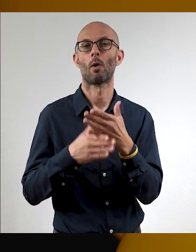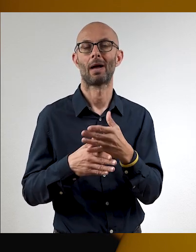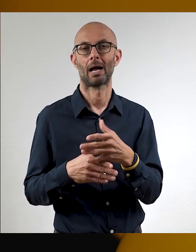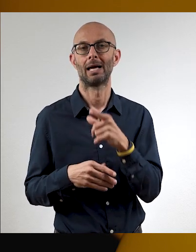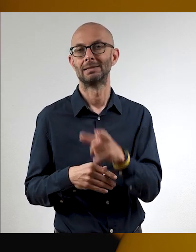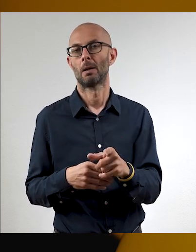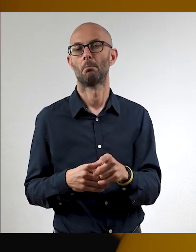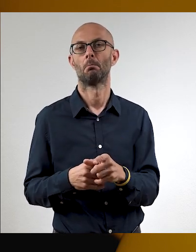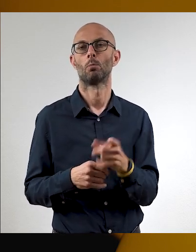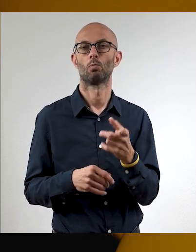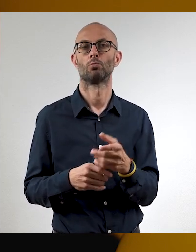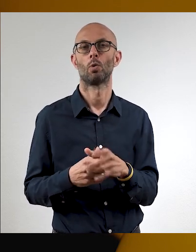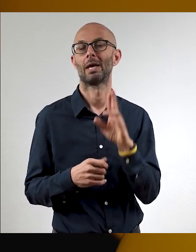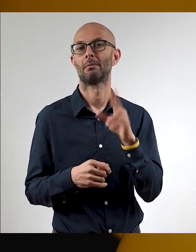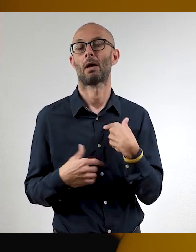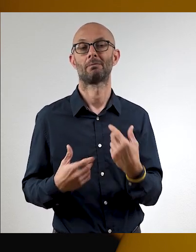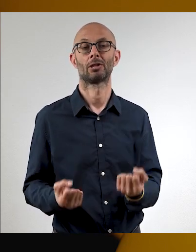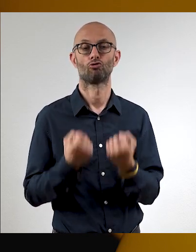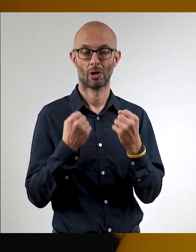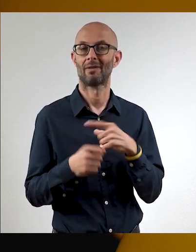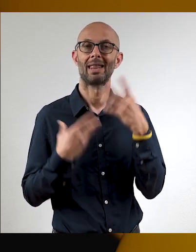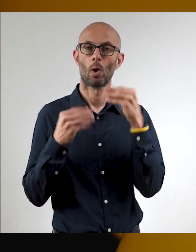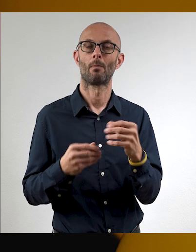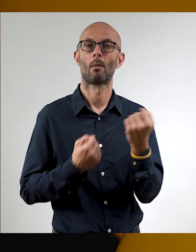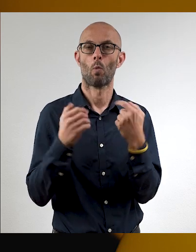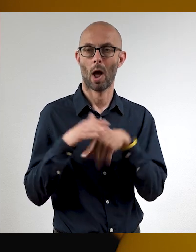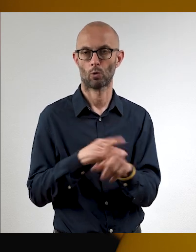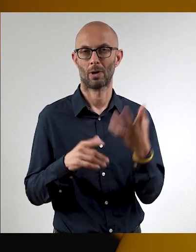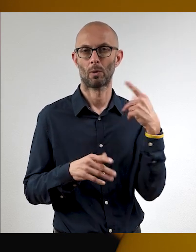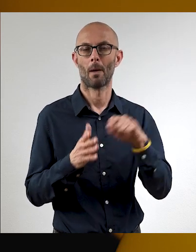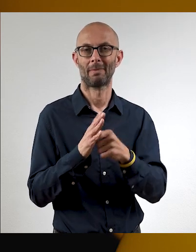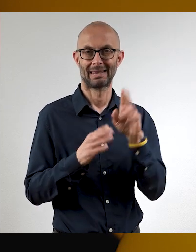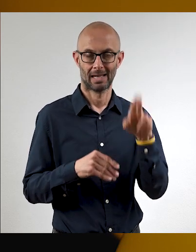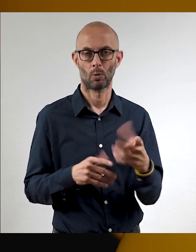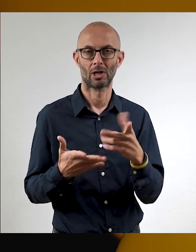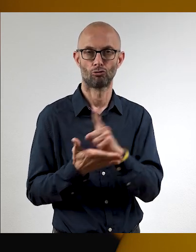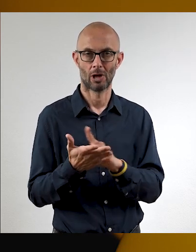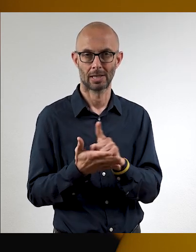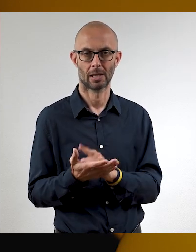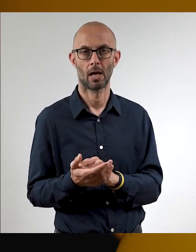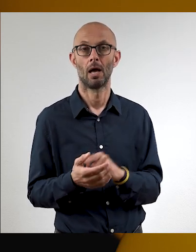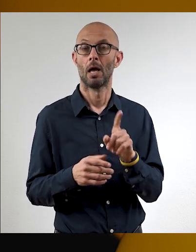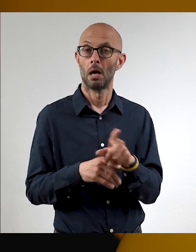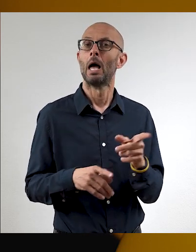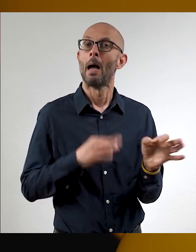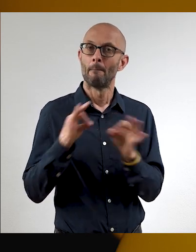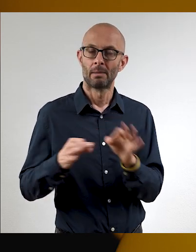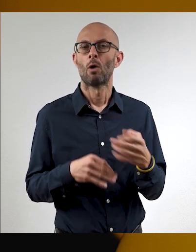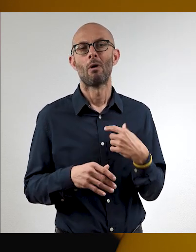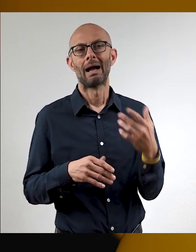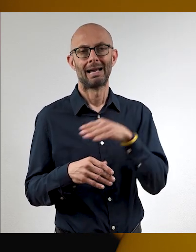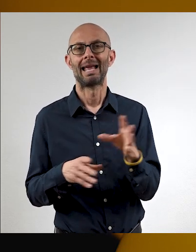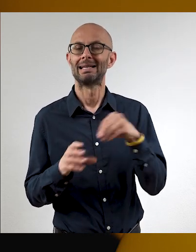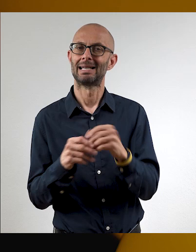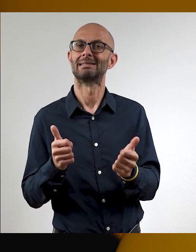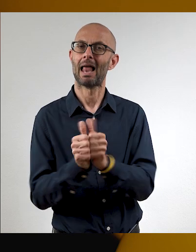tem, ko imam težave, ko ne upam imeti v avto, tako kot je Peter imel nekaj časa težave, da je pripravljen,